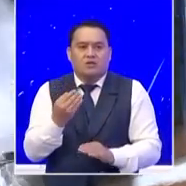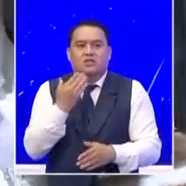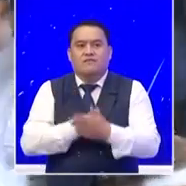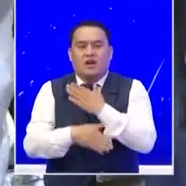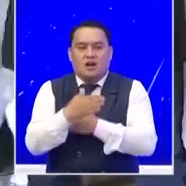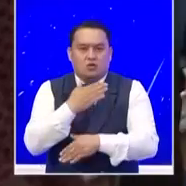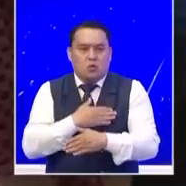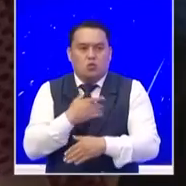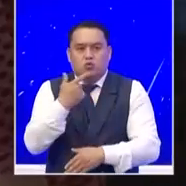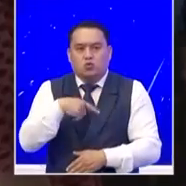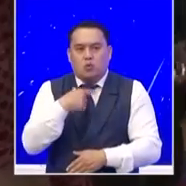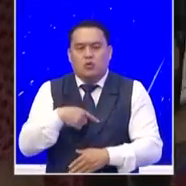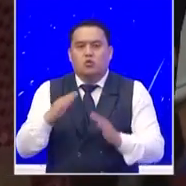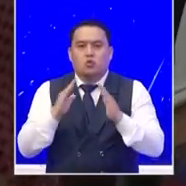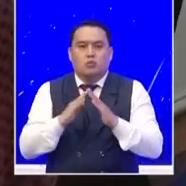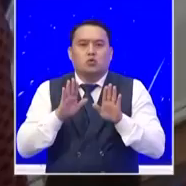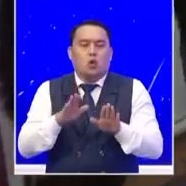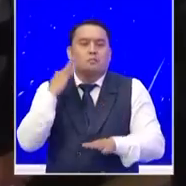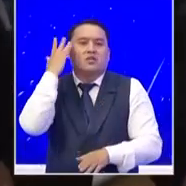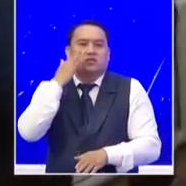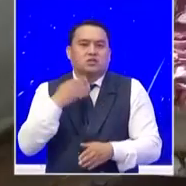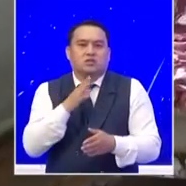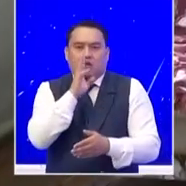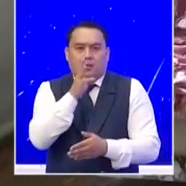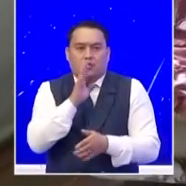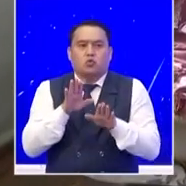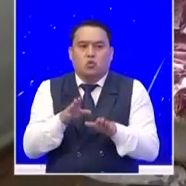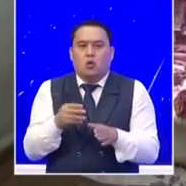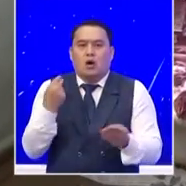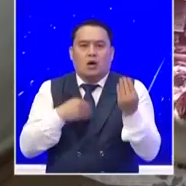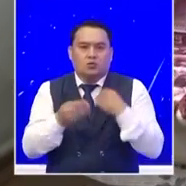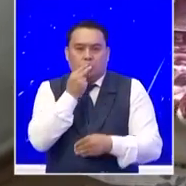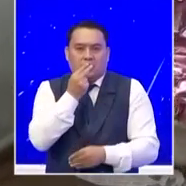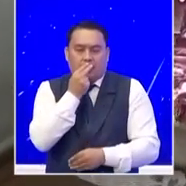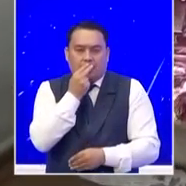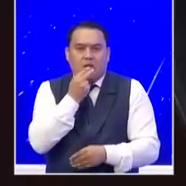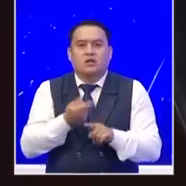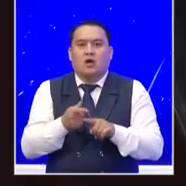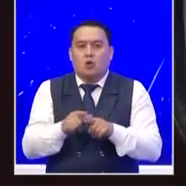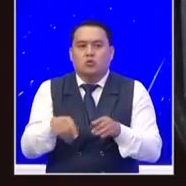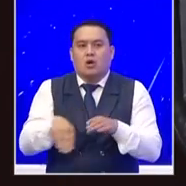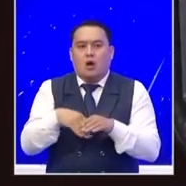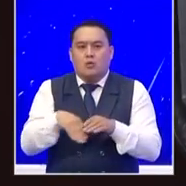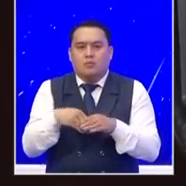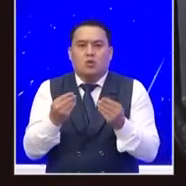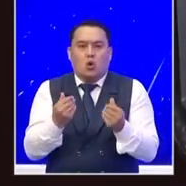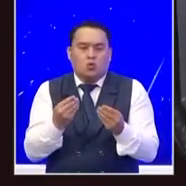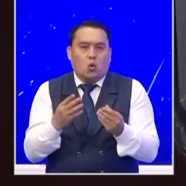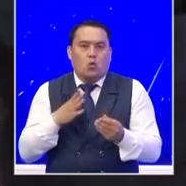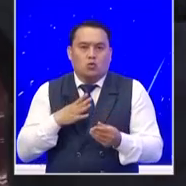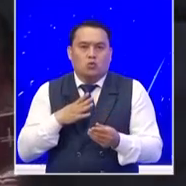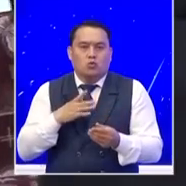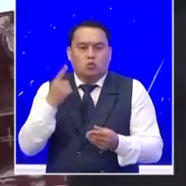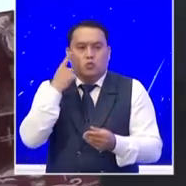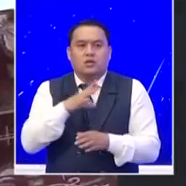инвалидностью. О собственном жилье семья могла только мечтать. Заработанных денег хватало только на одежду и питание детей. Поэтому о накоплении средств на просторное жилье думать